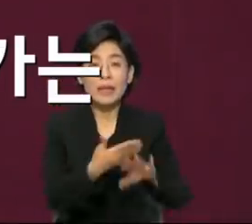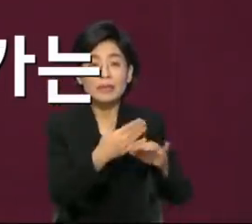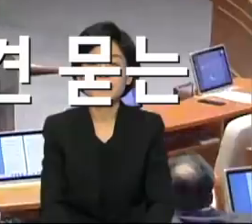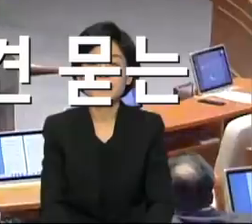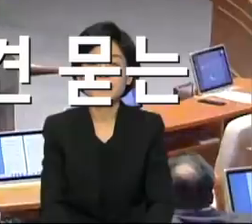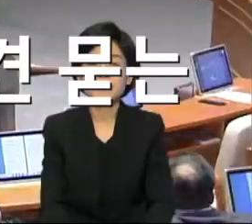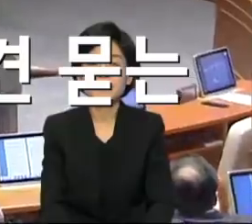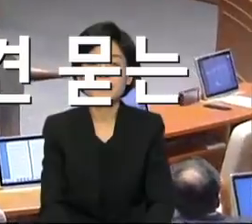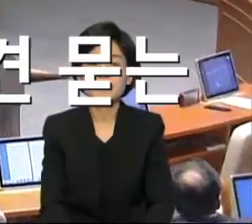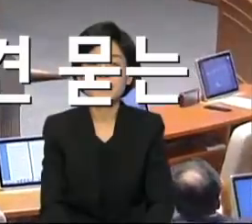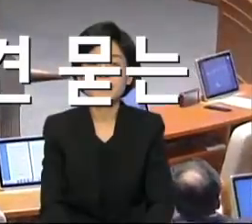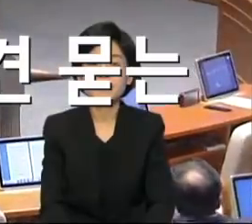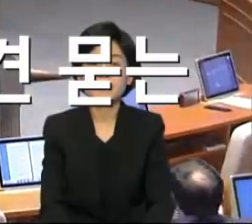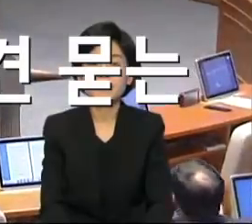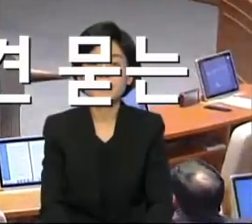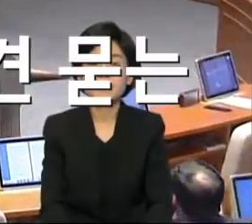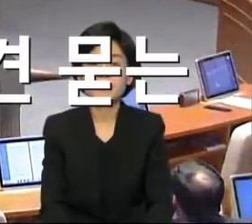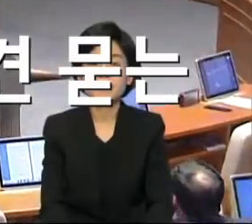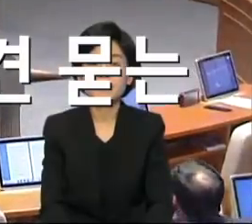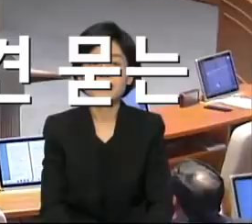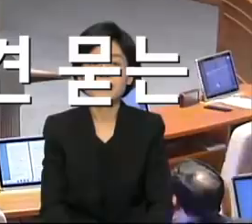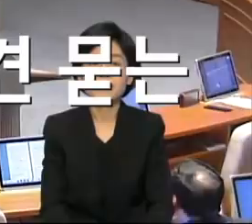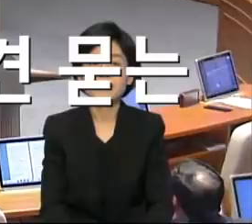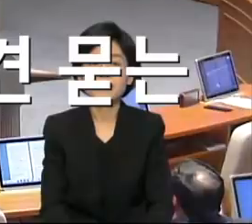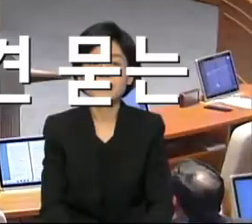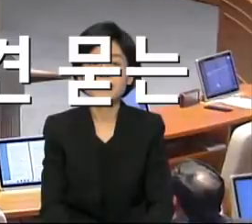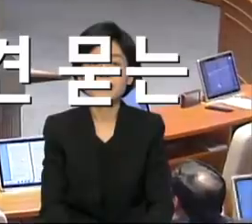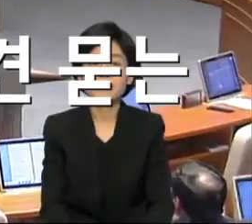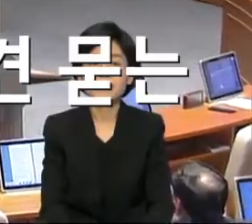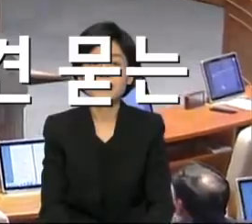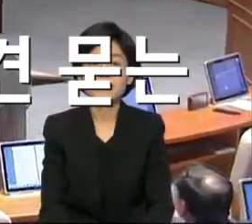체크리스트입니까? 정해 선포할까요?